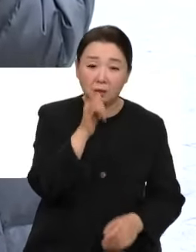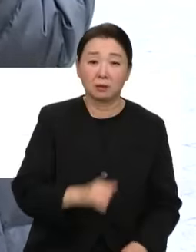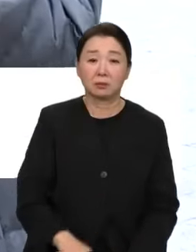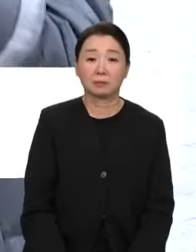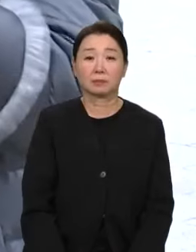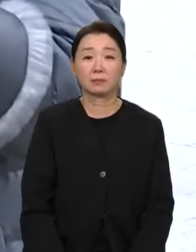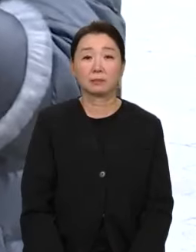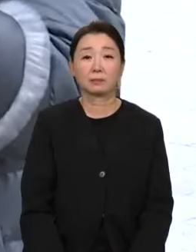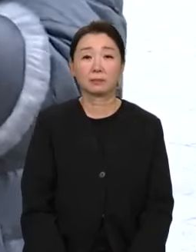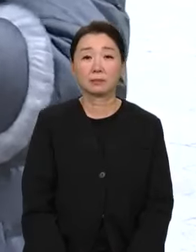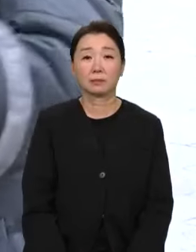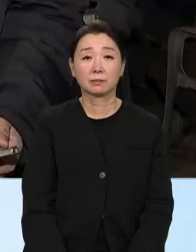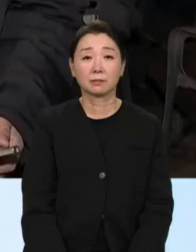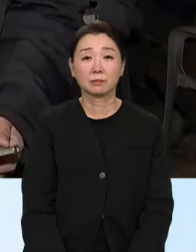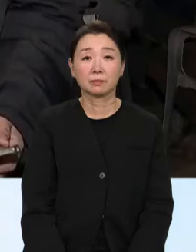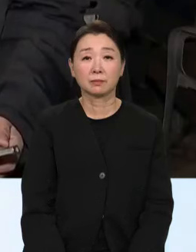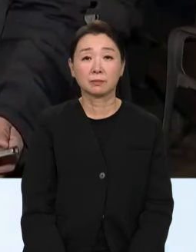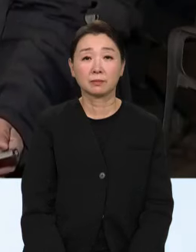보냈습니다.